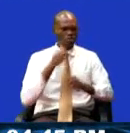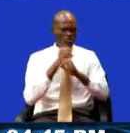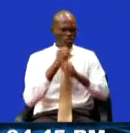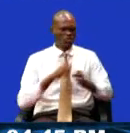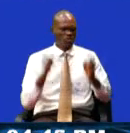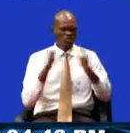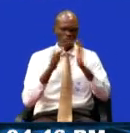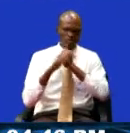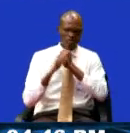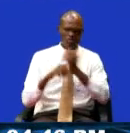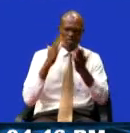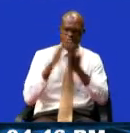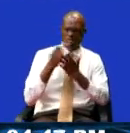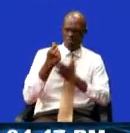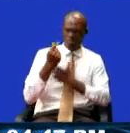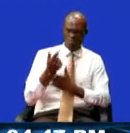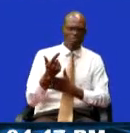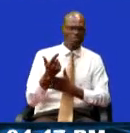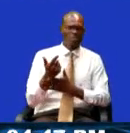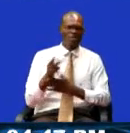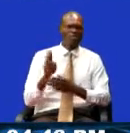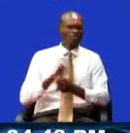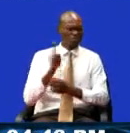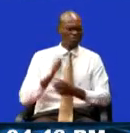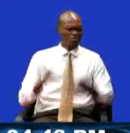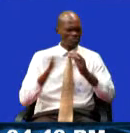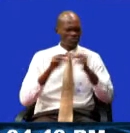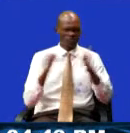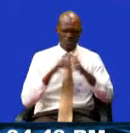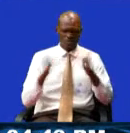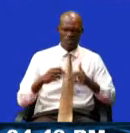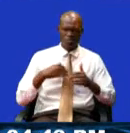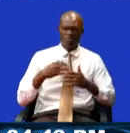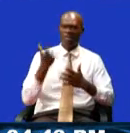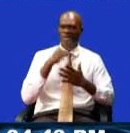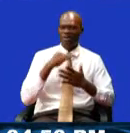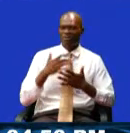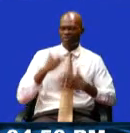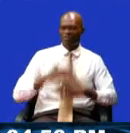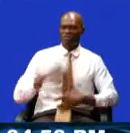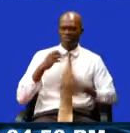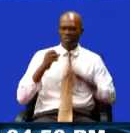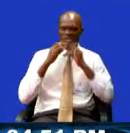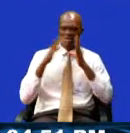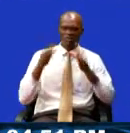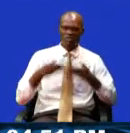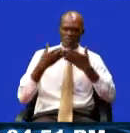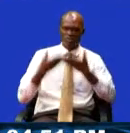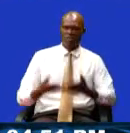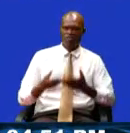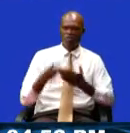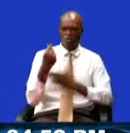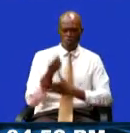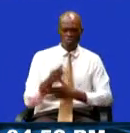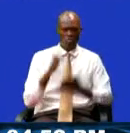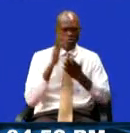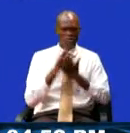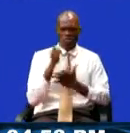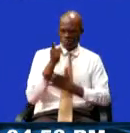pesa tiyo nigi. Omeo, daher ni ka wamiu pesa, kaka uleo ni, nkechi untu uleo.